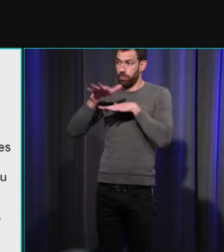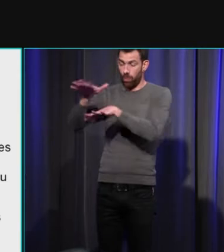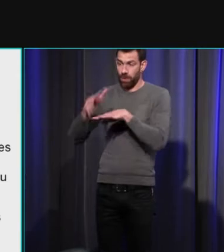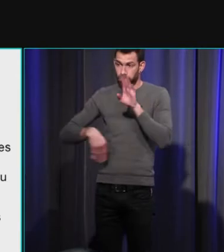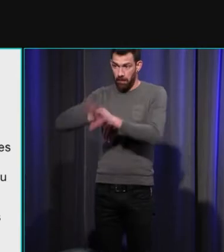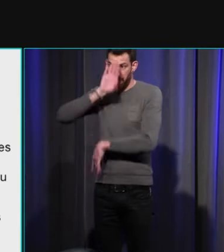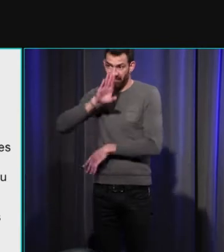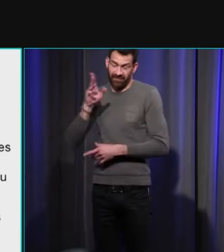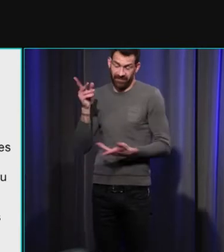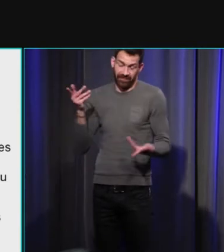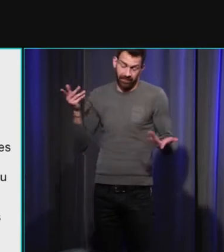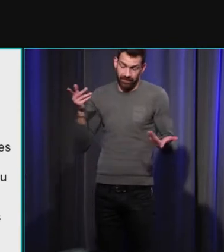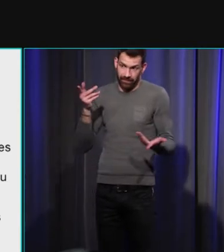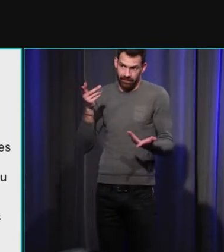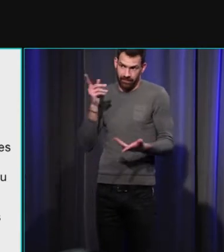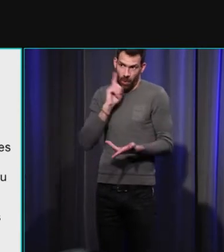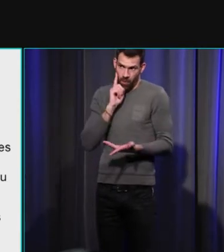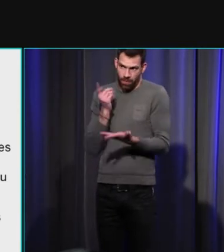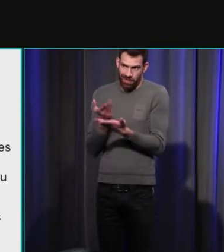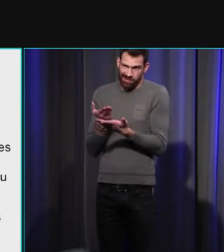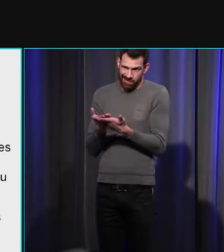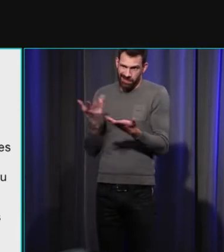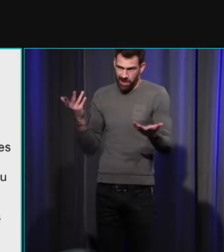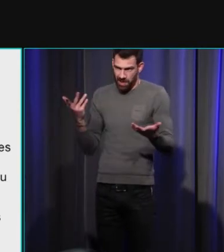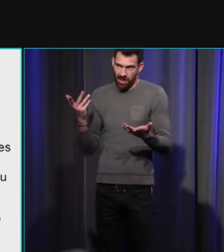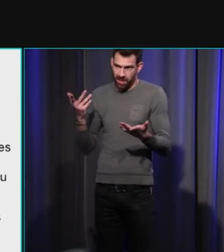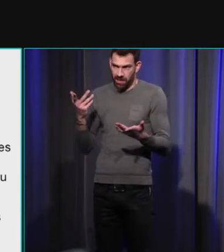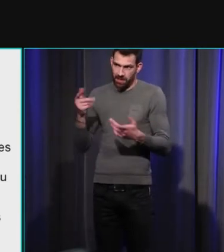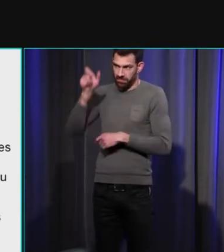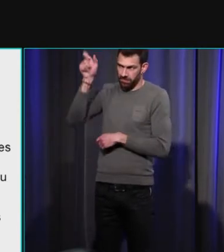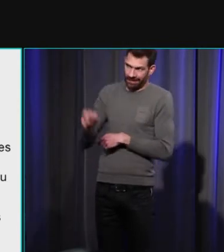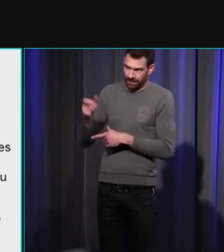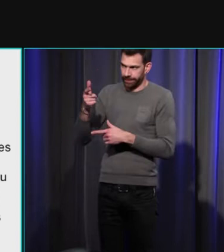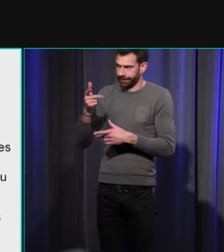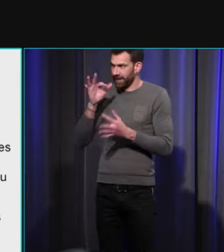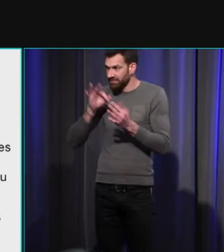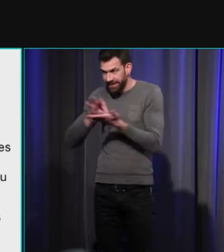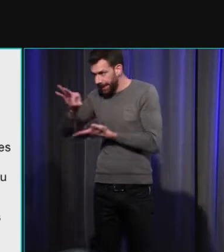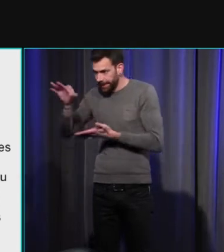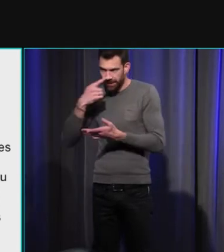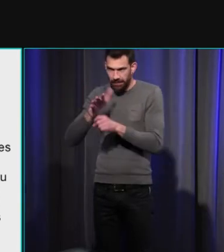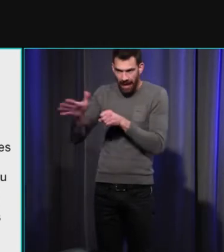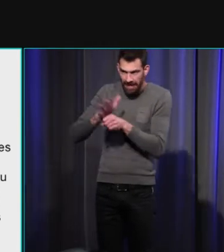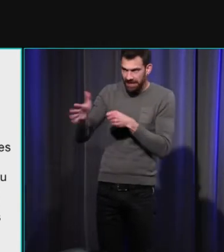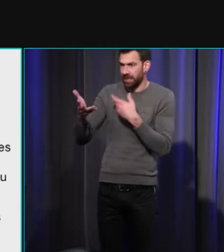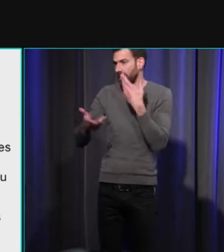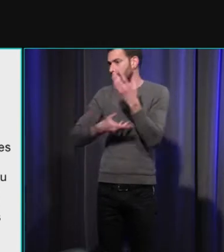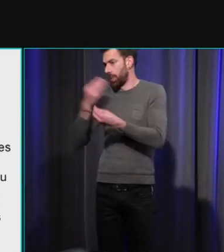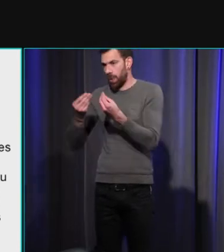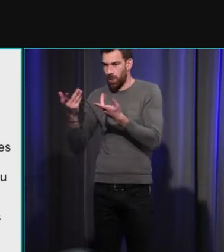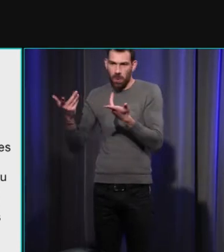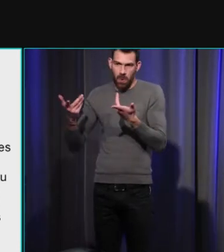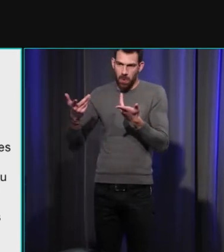un peu anti militaire ou son manque de savoir faire stratégique de pélage le légat pontifical